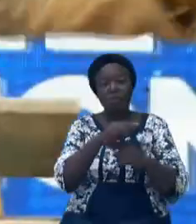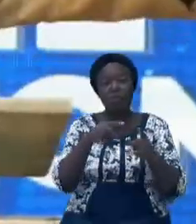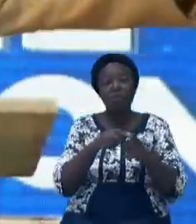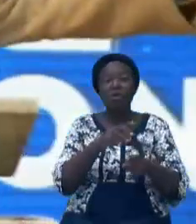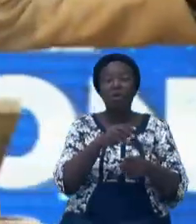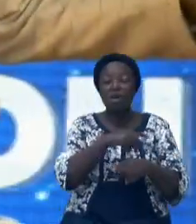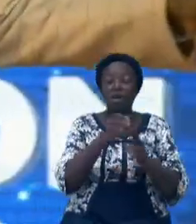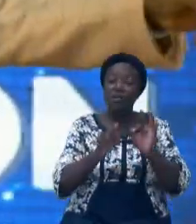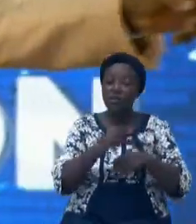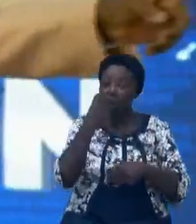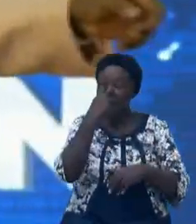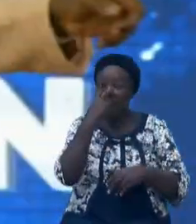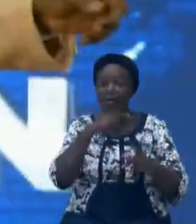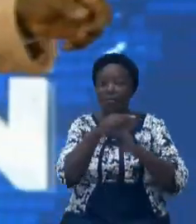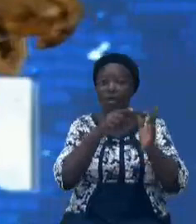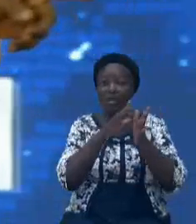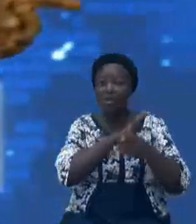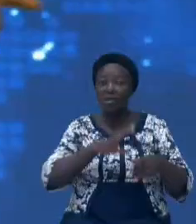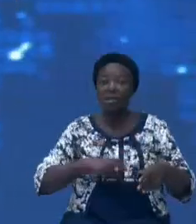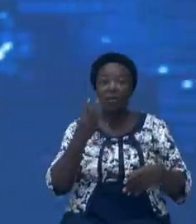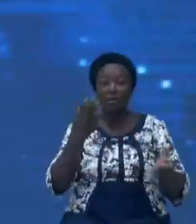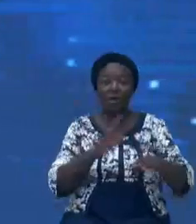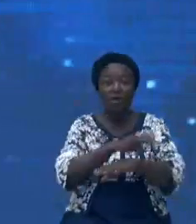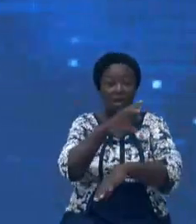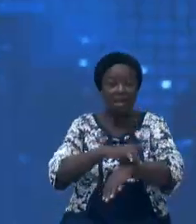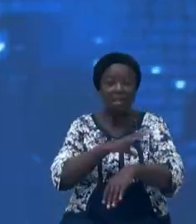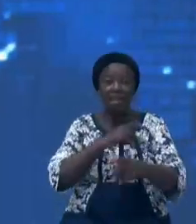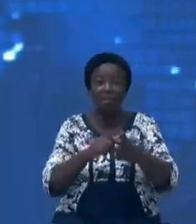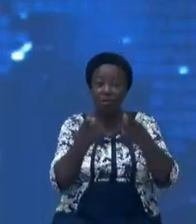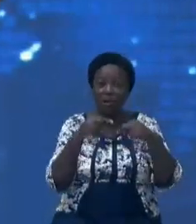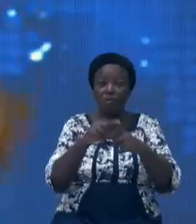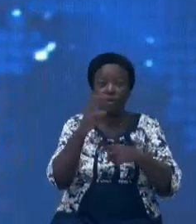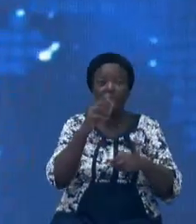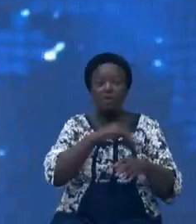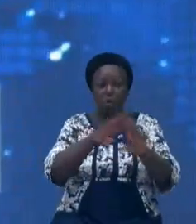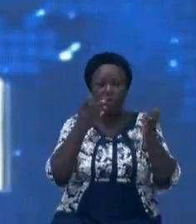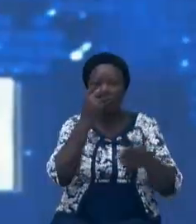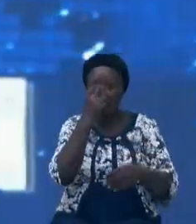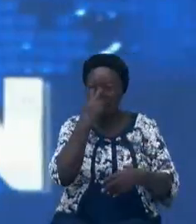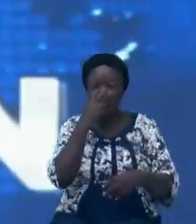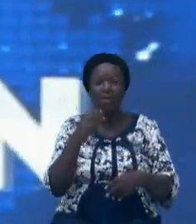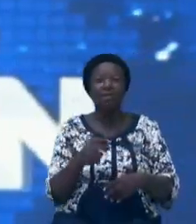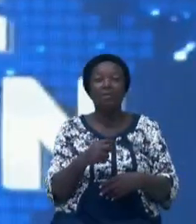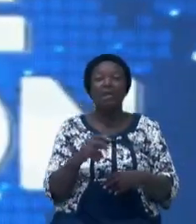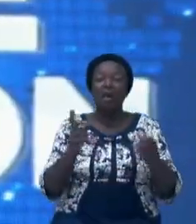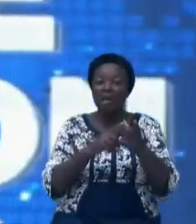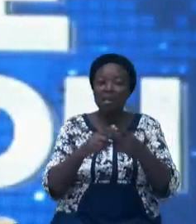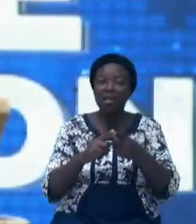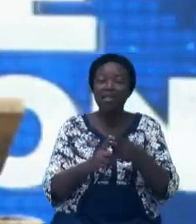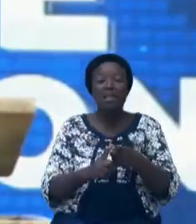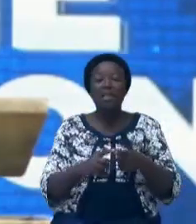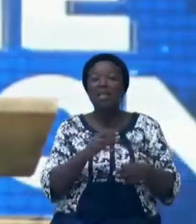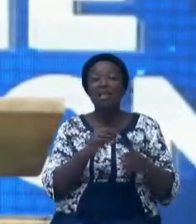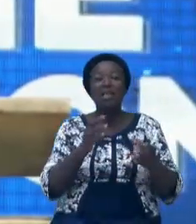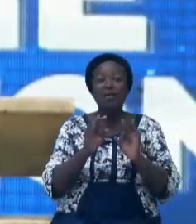ce qui était avec en crise était sur la tête est en venez à lui il trouvera des aveugles les le même